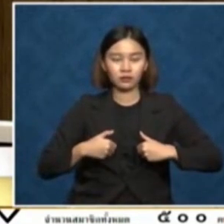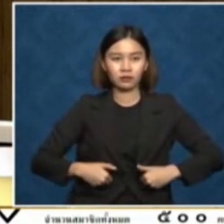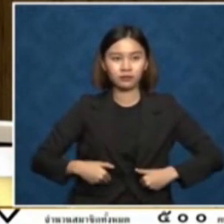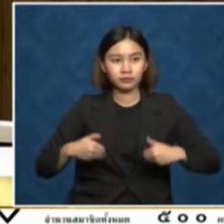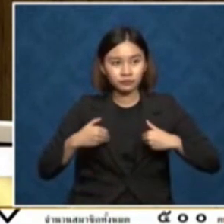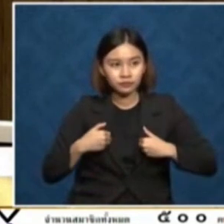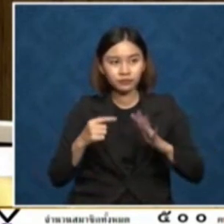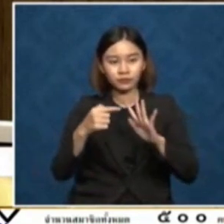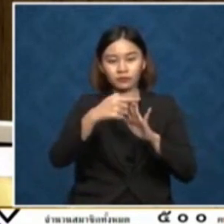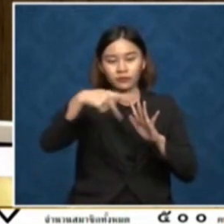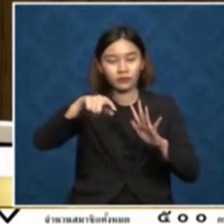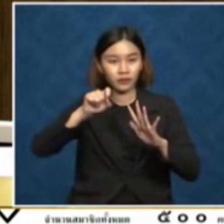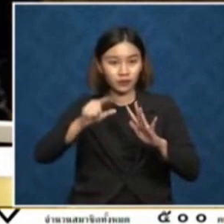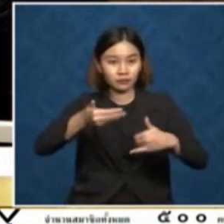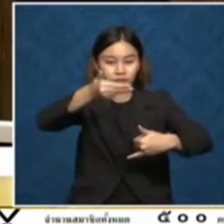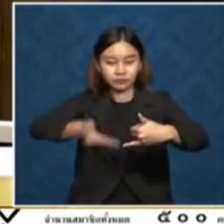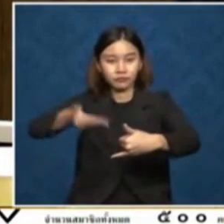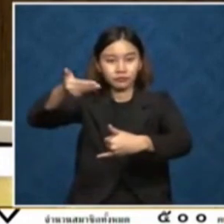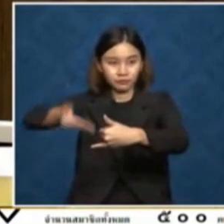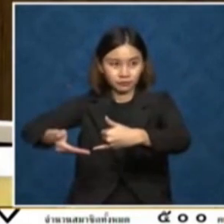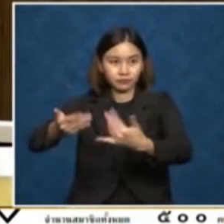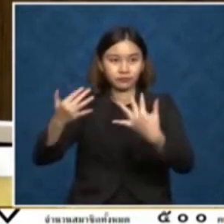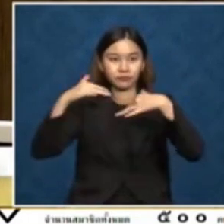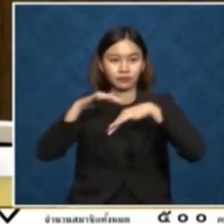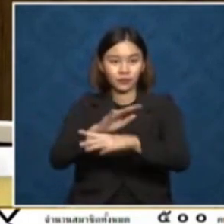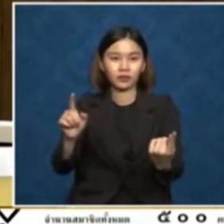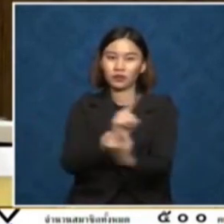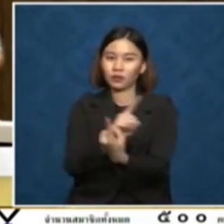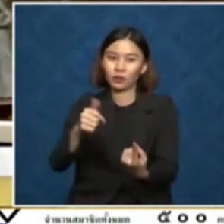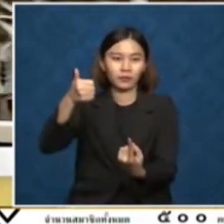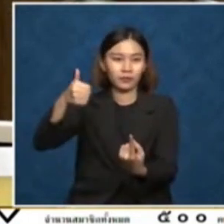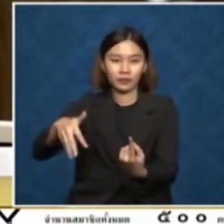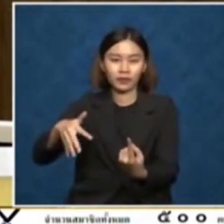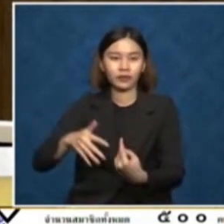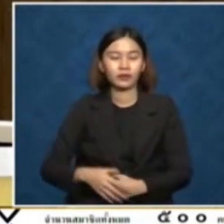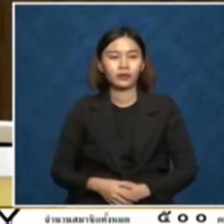วิถีทางเพศและอัตลักษณ์ทางเพศร่วมกับสังคมไม่